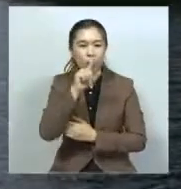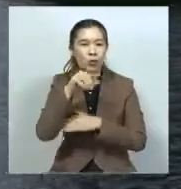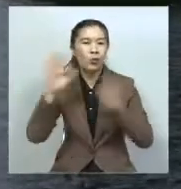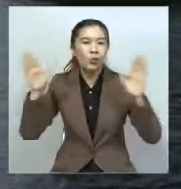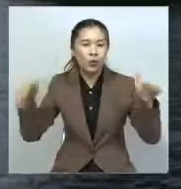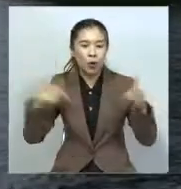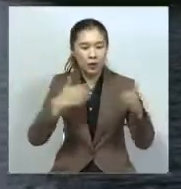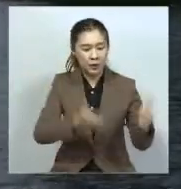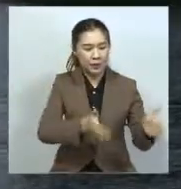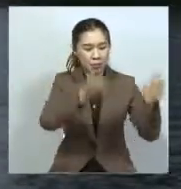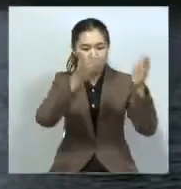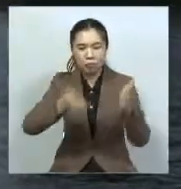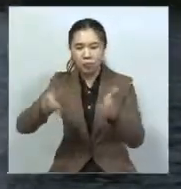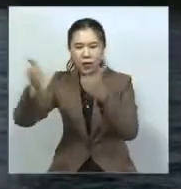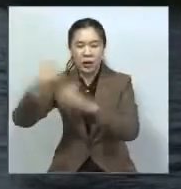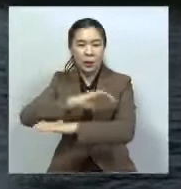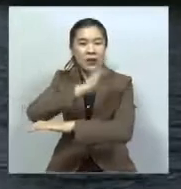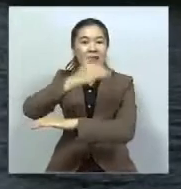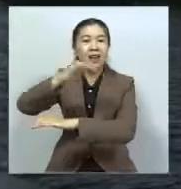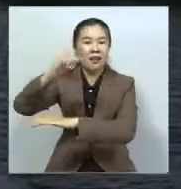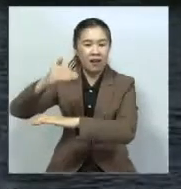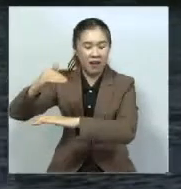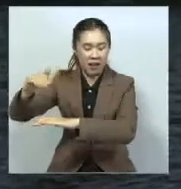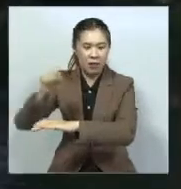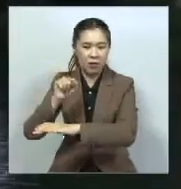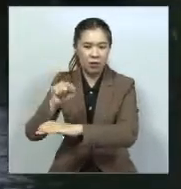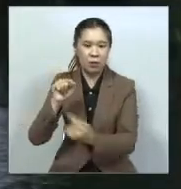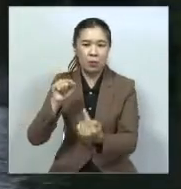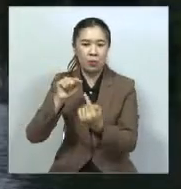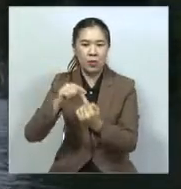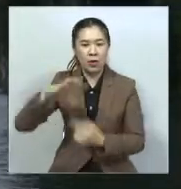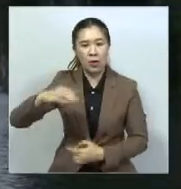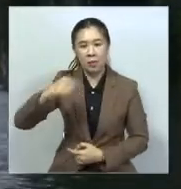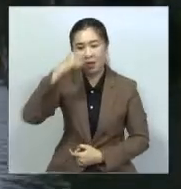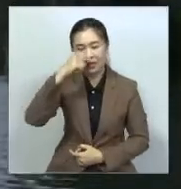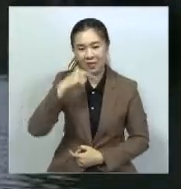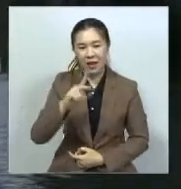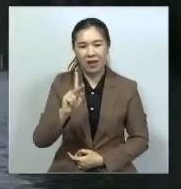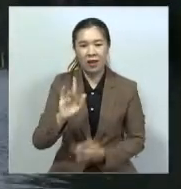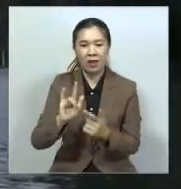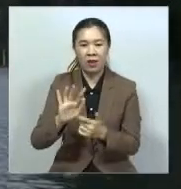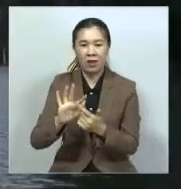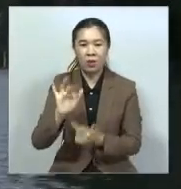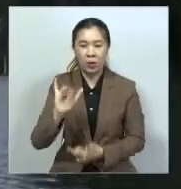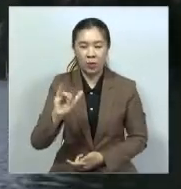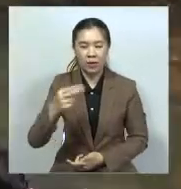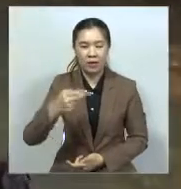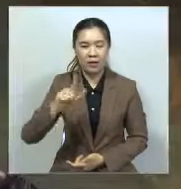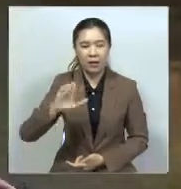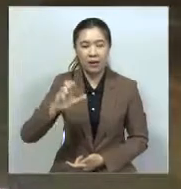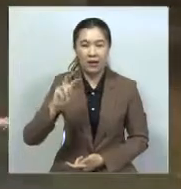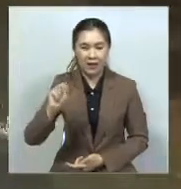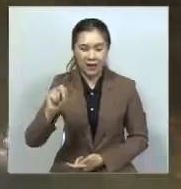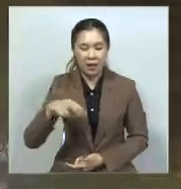ขาหินปูนทอดยาวสลับซับซ้อนซึ่งได้รับสมญานามว่ากุ้ยหลินเมืองไทยหรือจะเป็นกิจกรรมขึ้นเขาเดินป่า